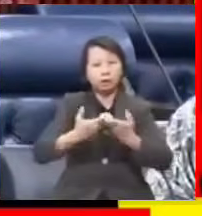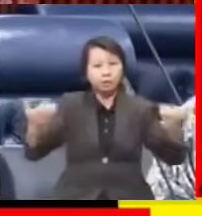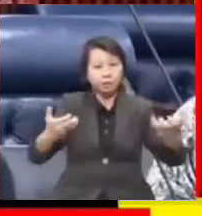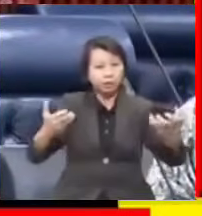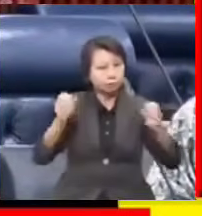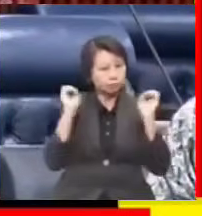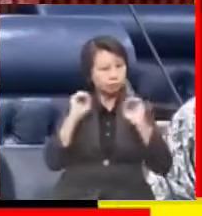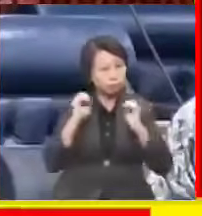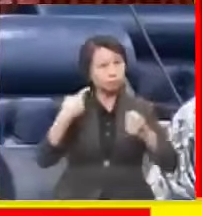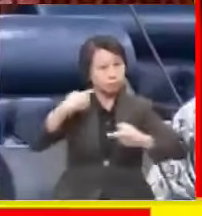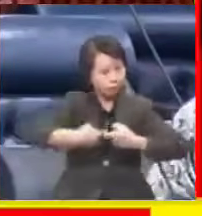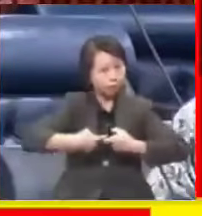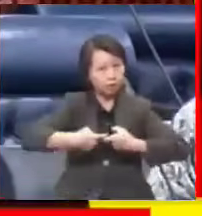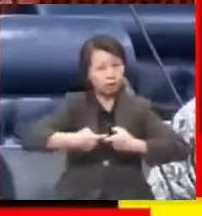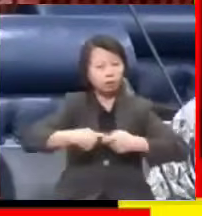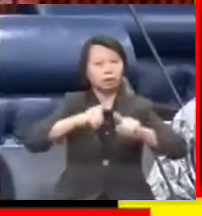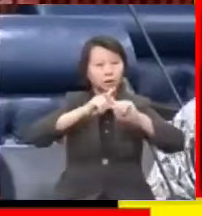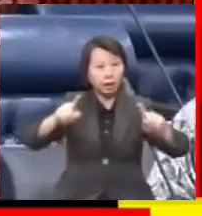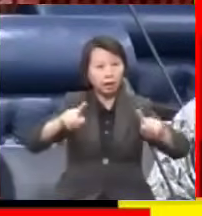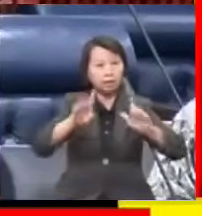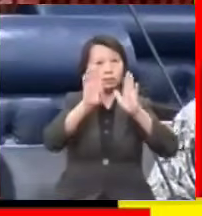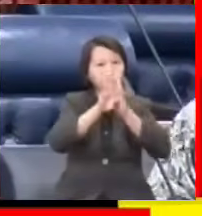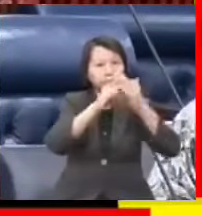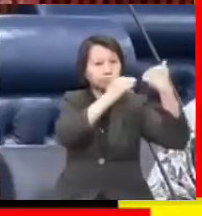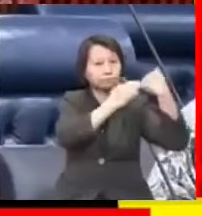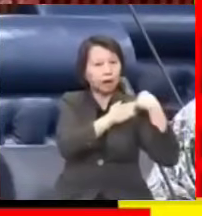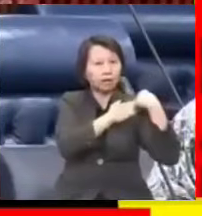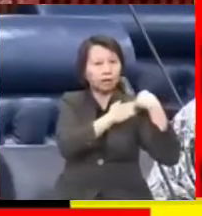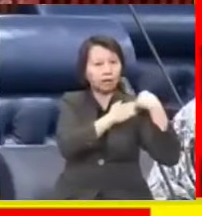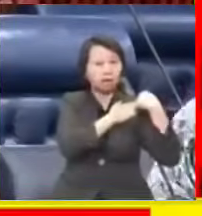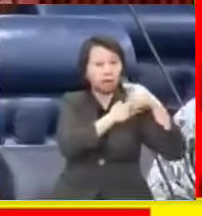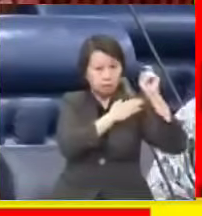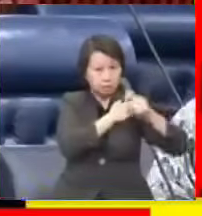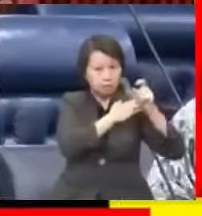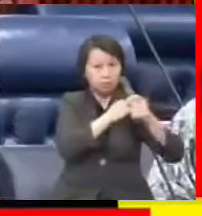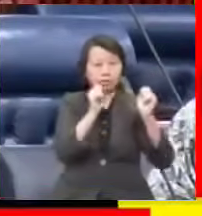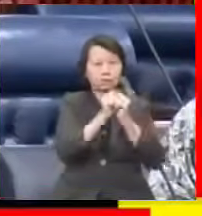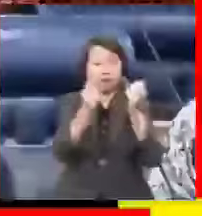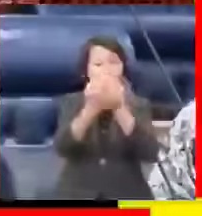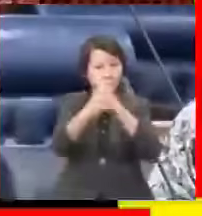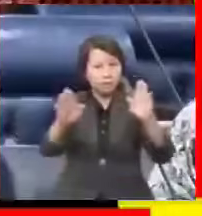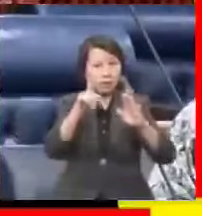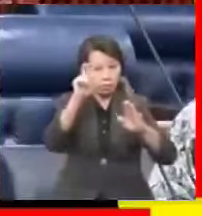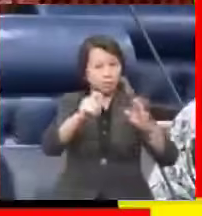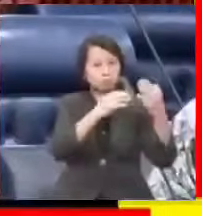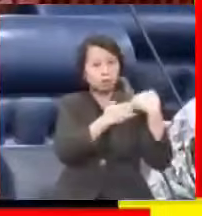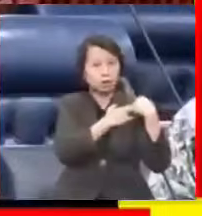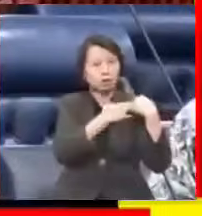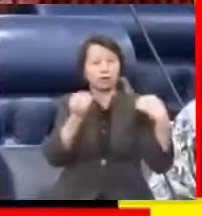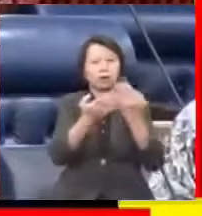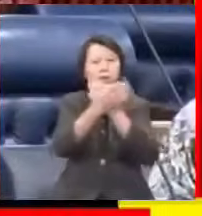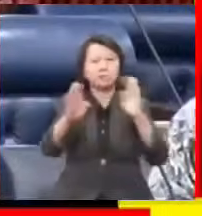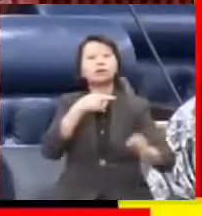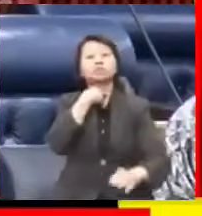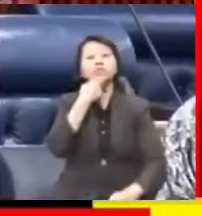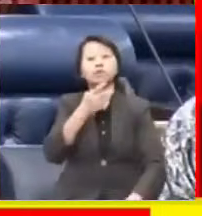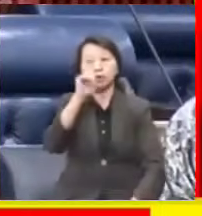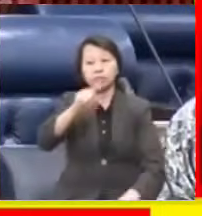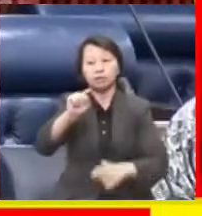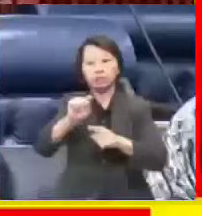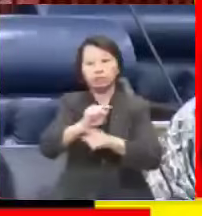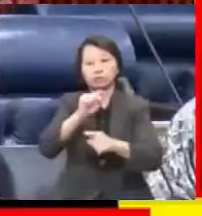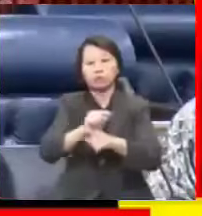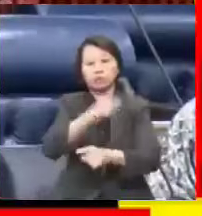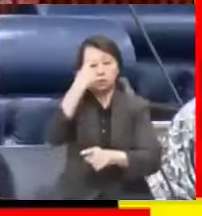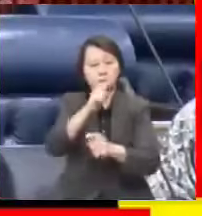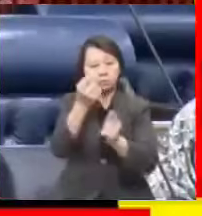tiada. Tetapi kebertanggungjawaban harus datang dengan kebebasan tersebut, dan kebebasan bersuara harus digunakan